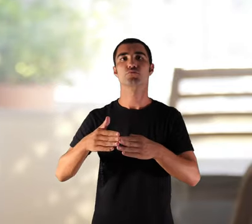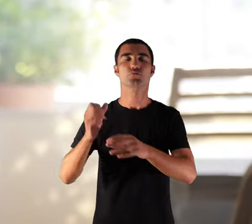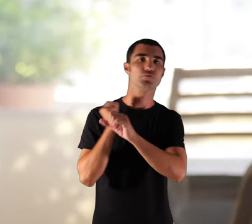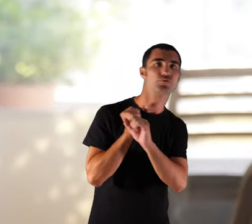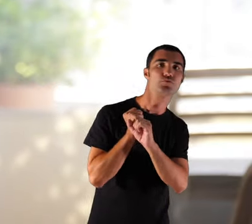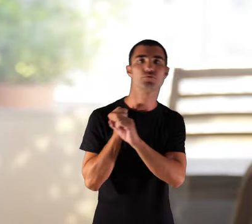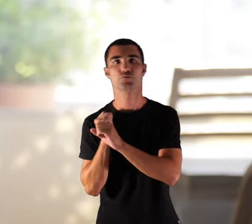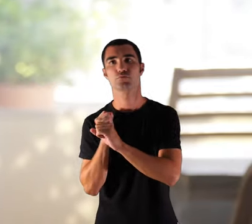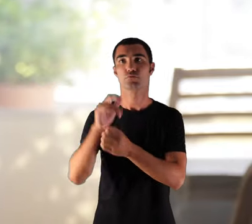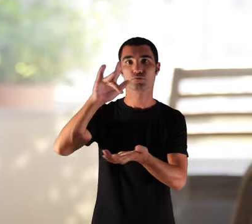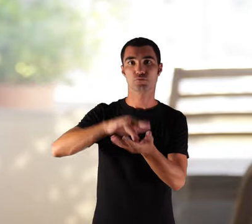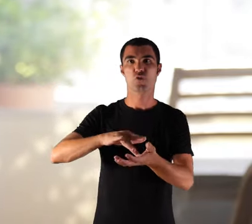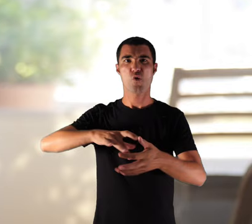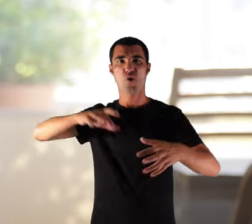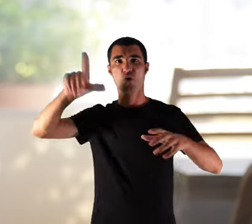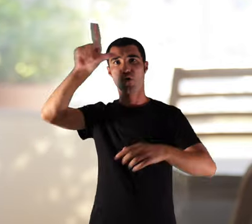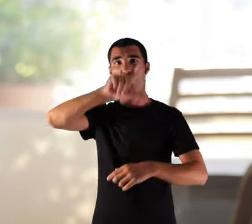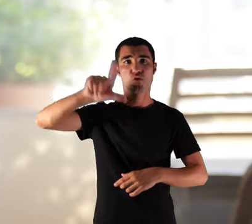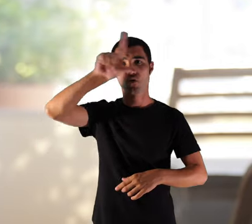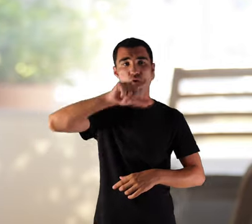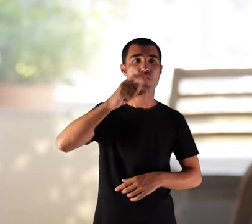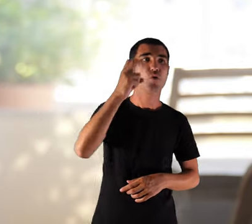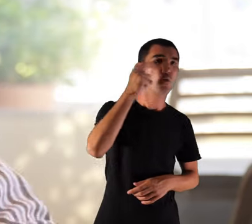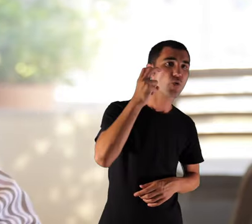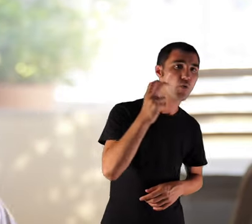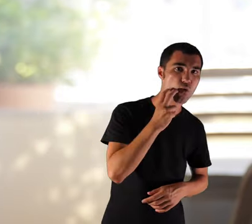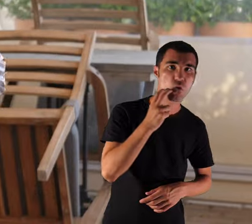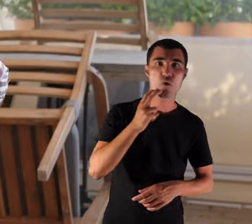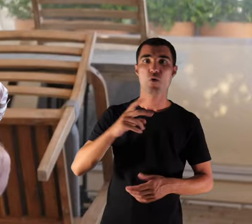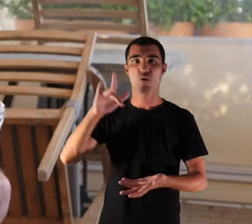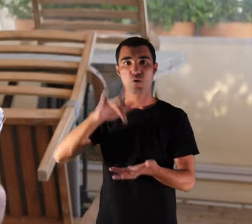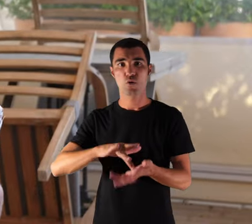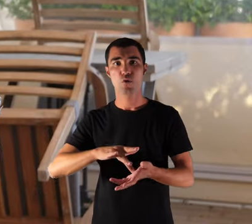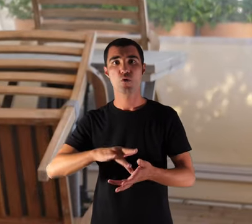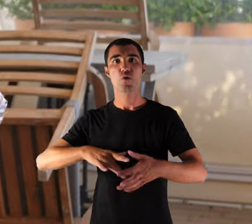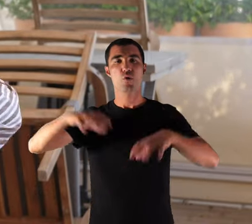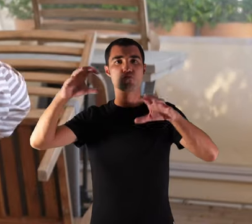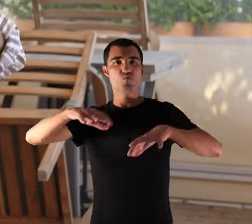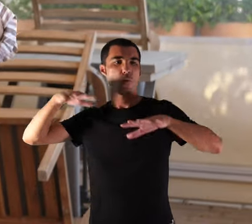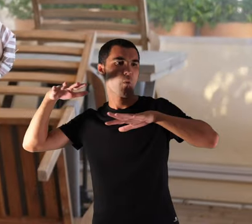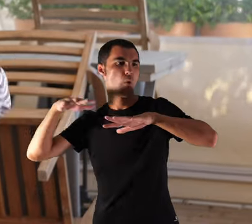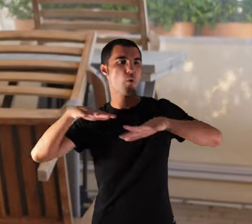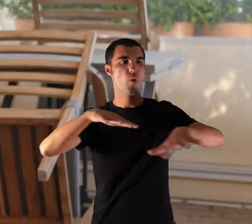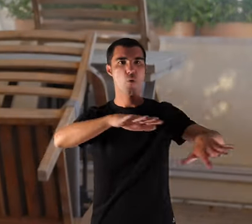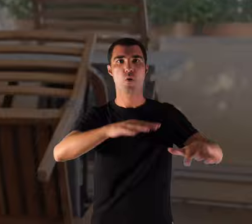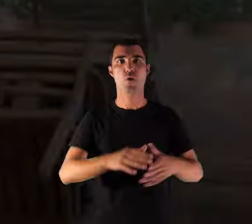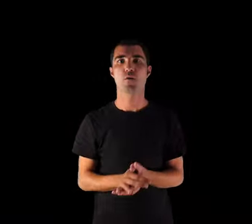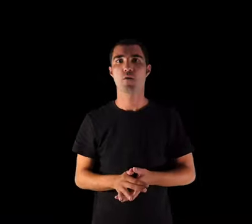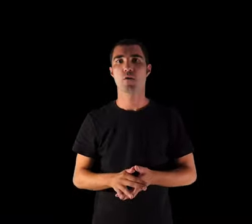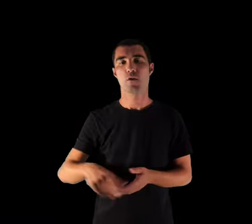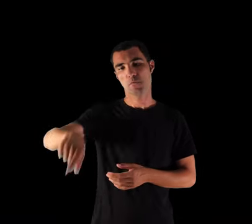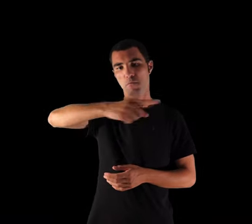d'aigua, el mes de juliol, el mes de juny, amb una roba d'aigua. Això, per el professor que ja des vau, passa la